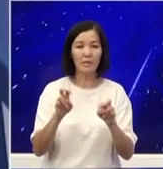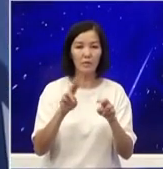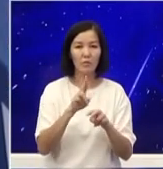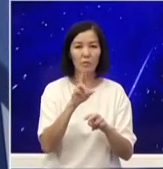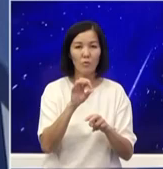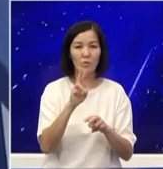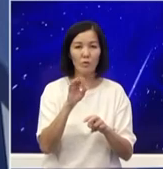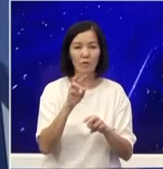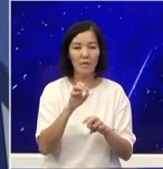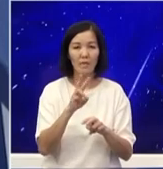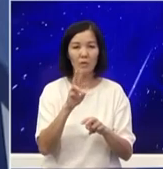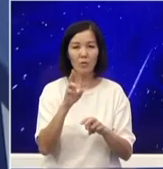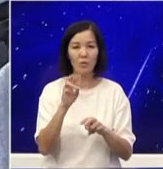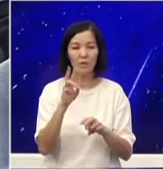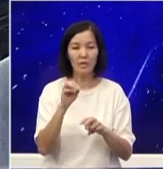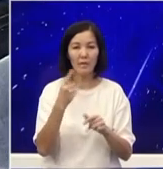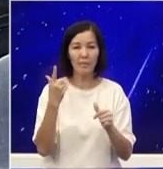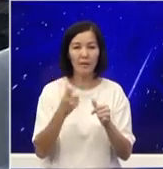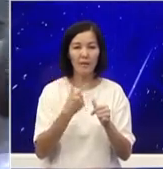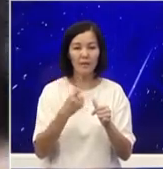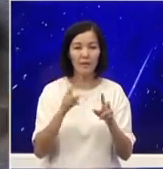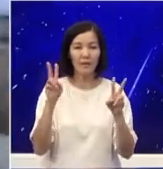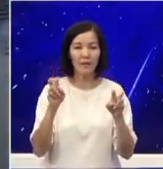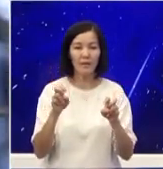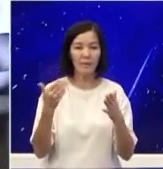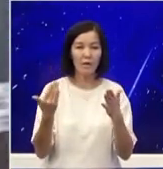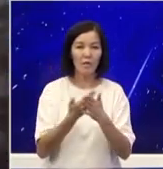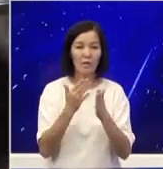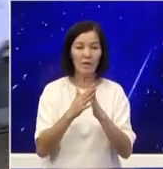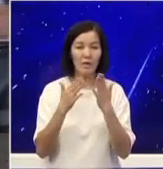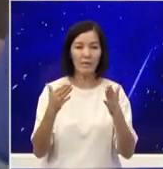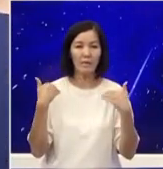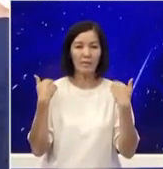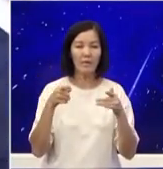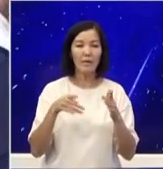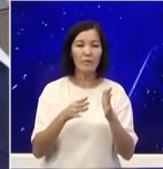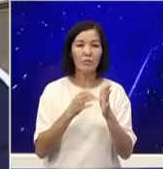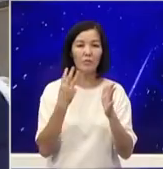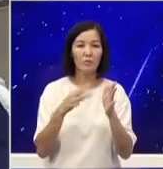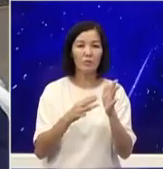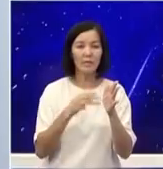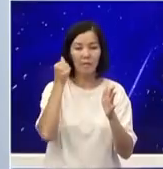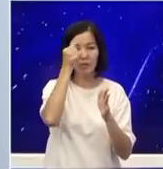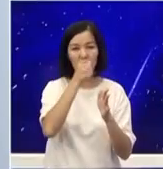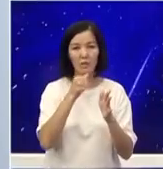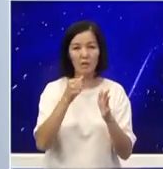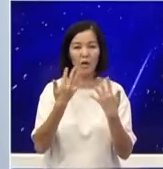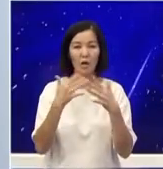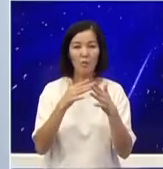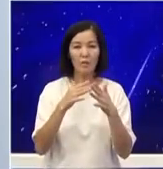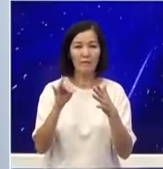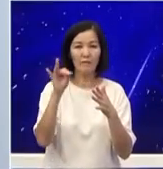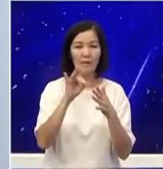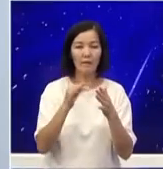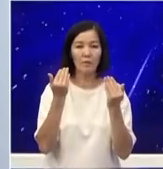«Көкжелекті көктерегім» атты кітабы оқырманына жол тартты. Шығарма 1938 жылы іргетасы қаланған Көктерек ауылының тарихымен